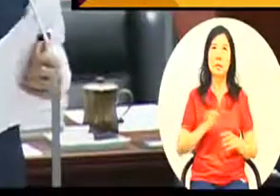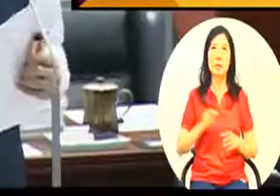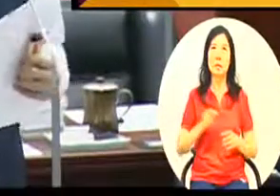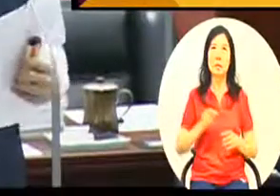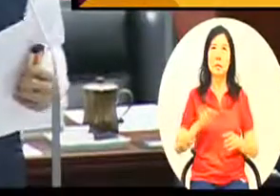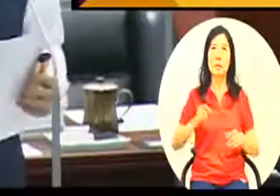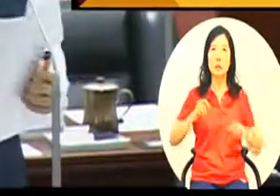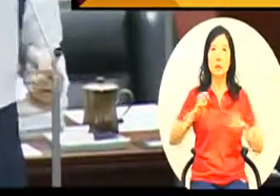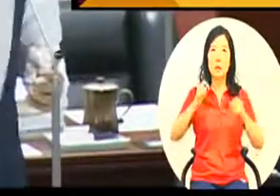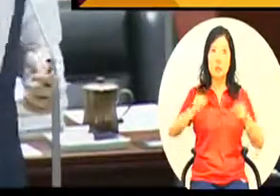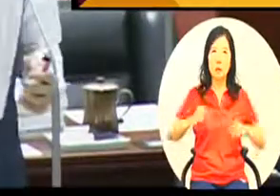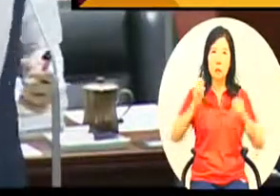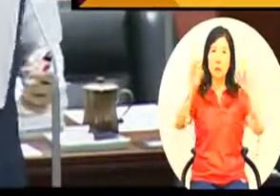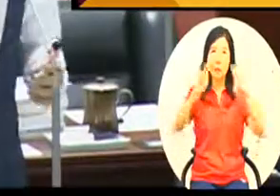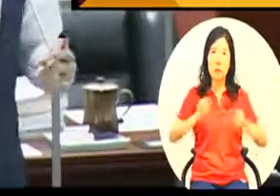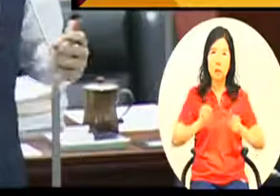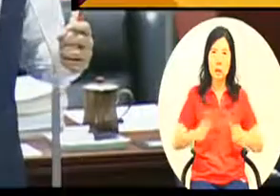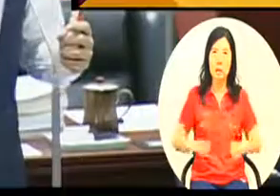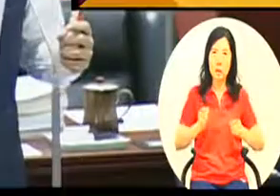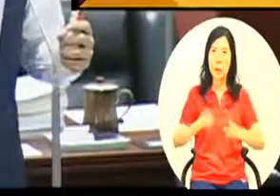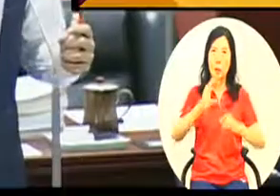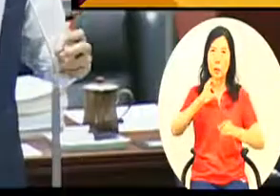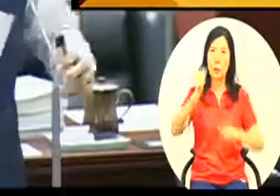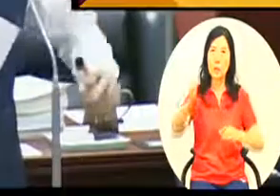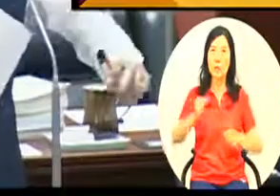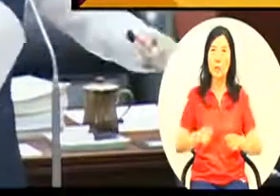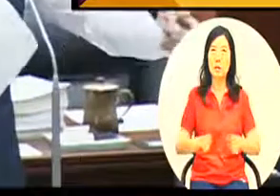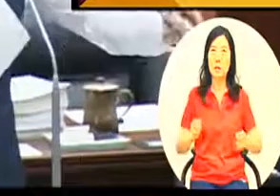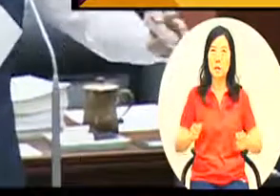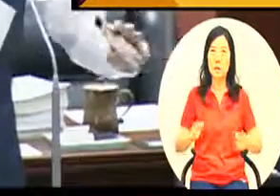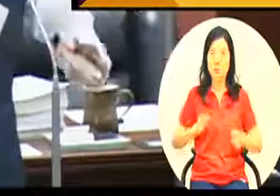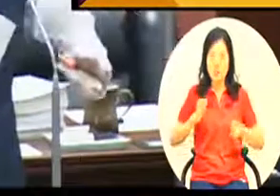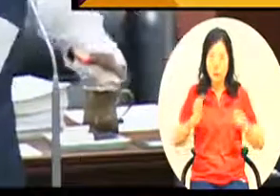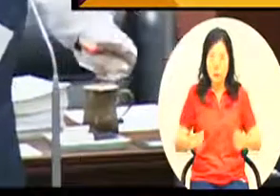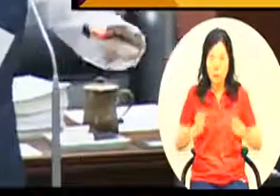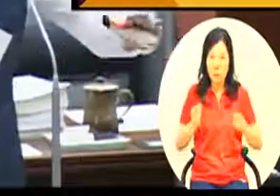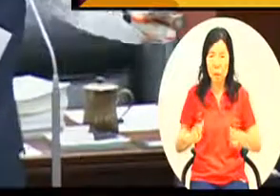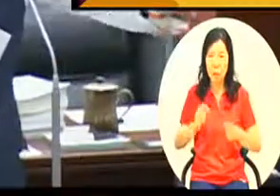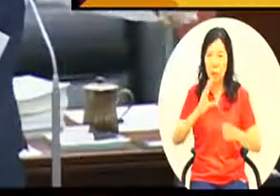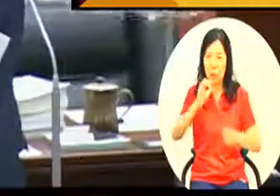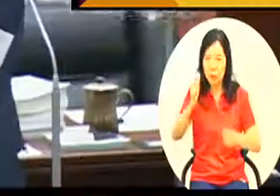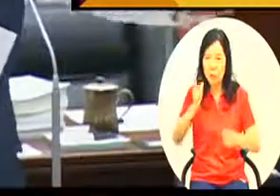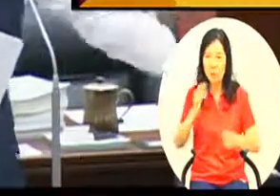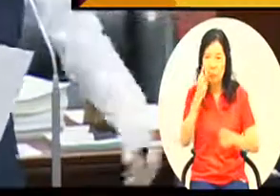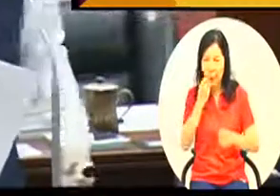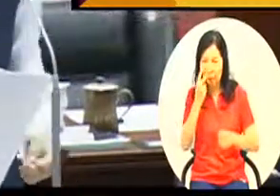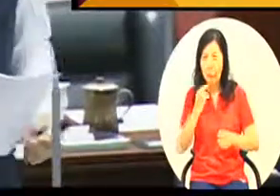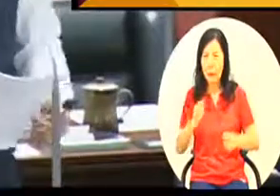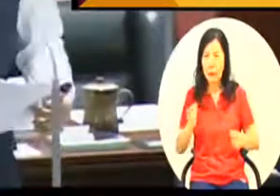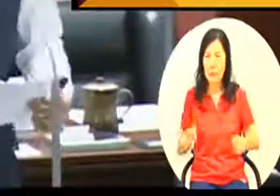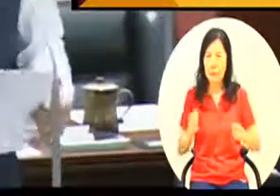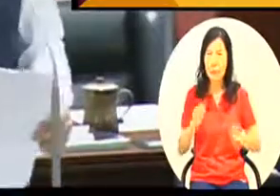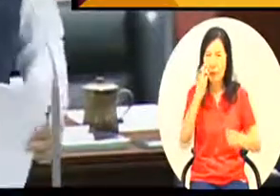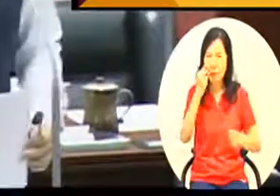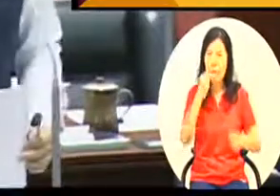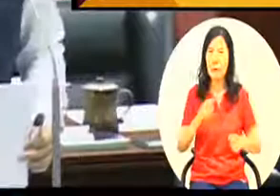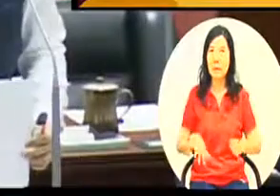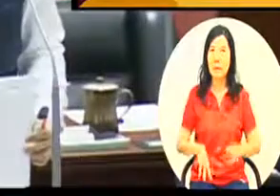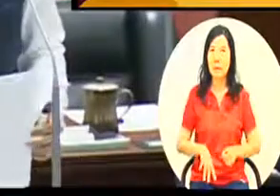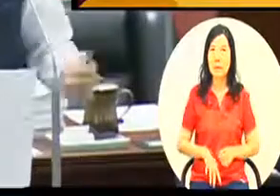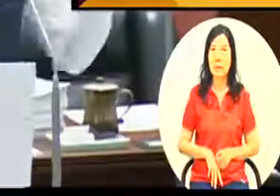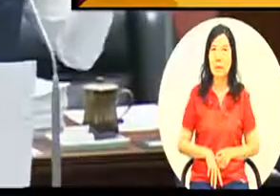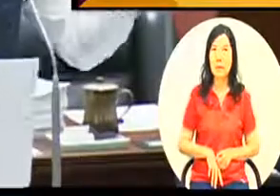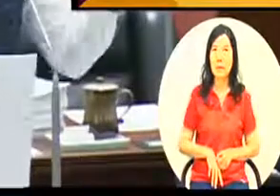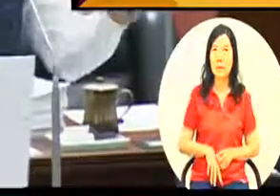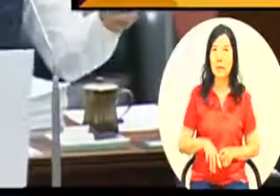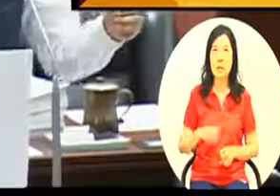的轮椅回家，他回家路上是边走边哭，哦，边滑边哭。那